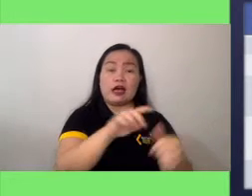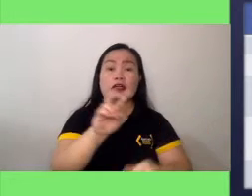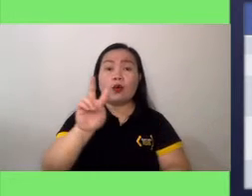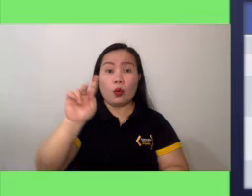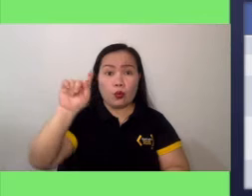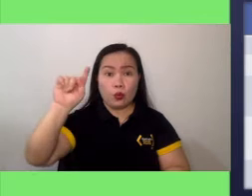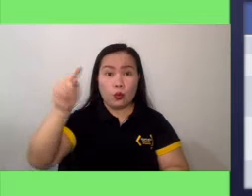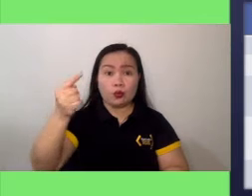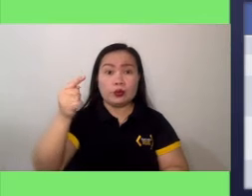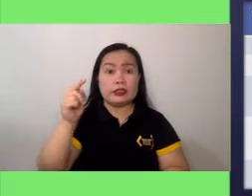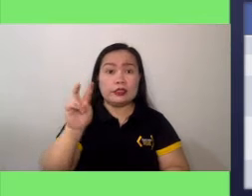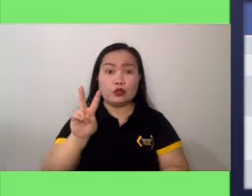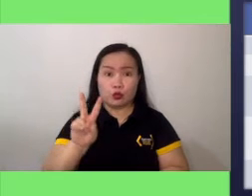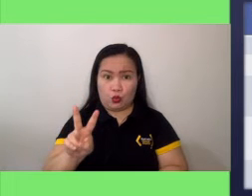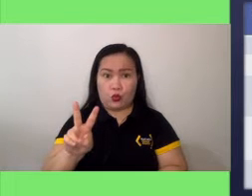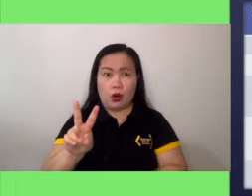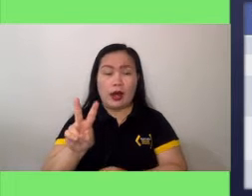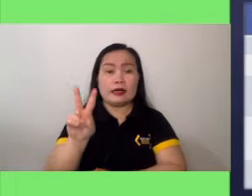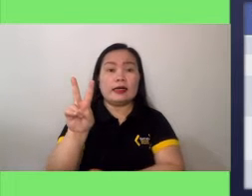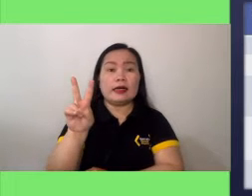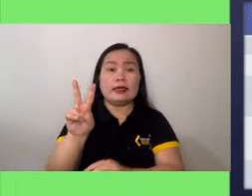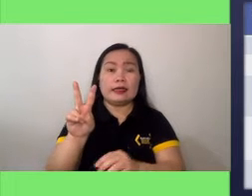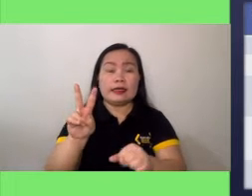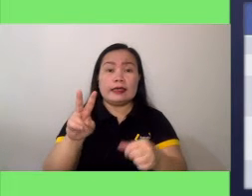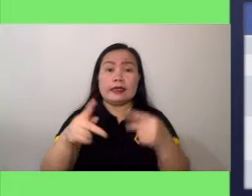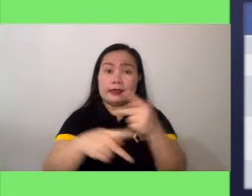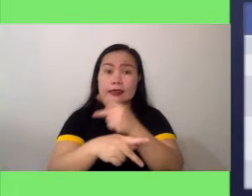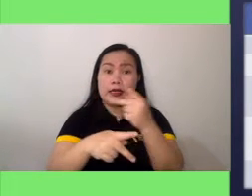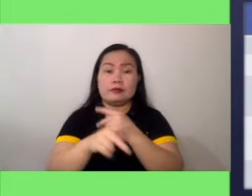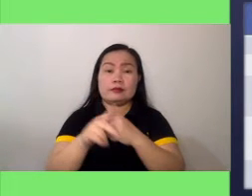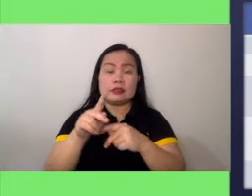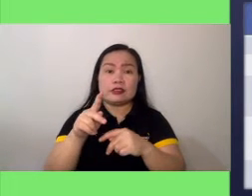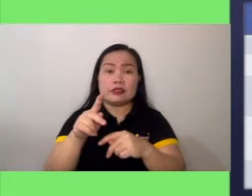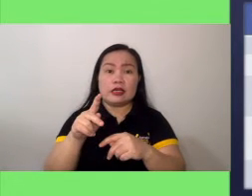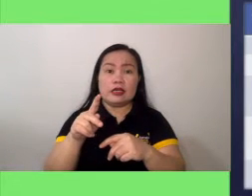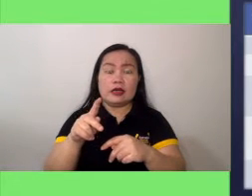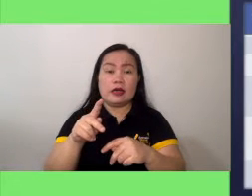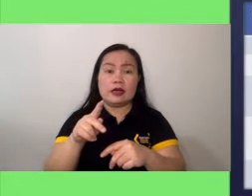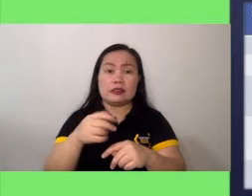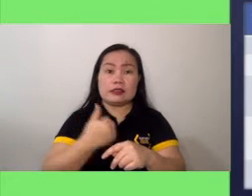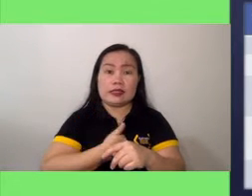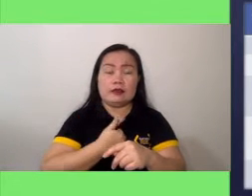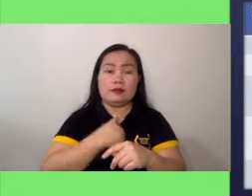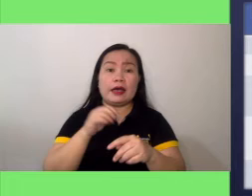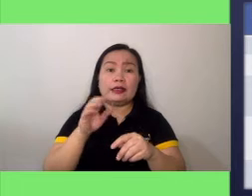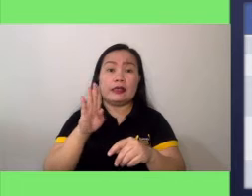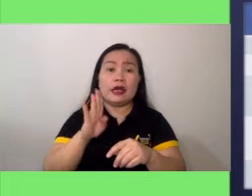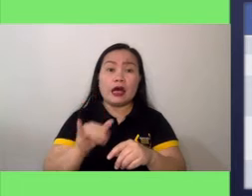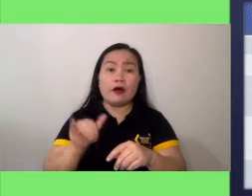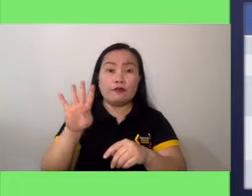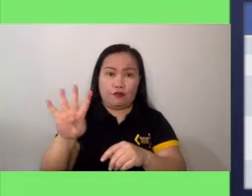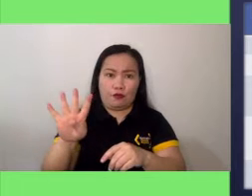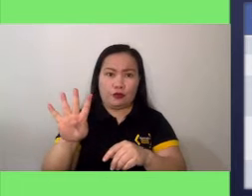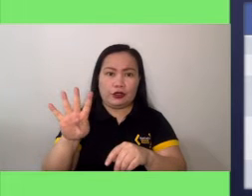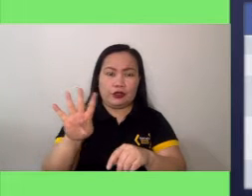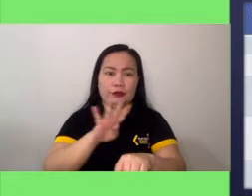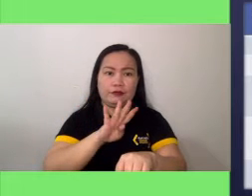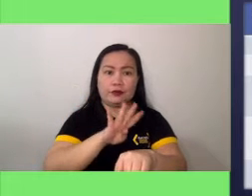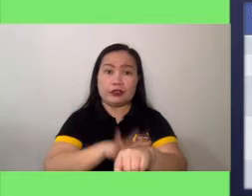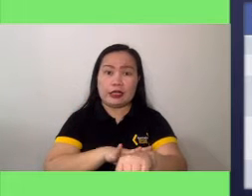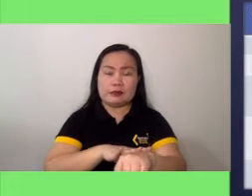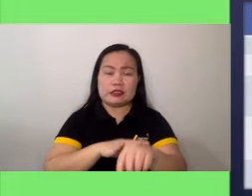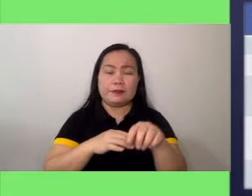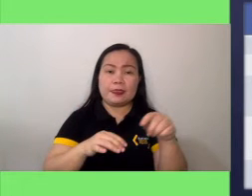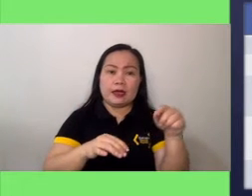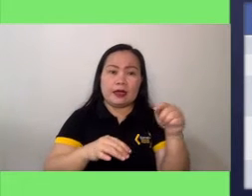positive 2 lang po. So, this is the difference, ha? Kapag naka-enclose sa parenthesis yung negative, ibig sabihin